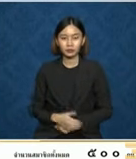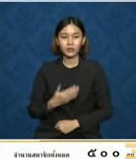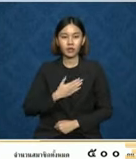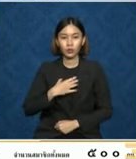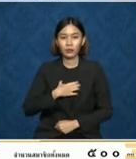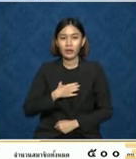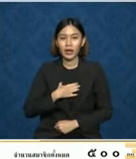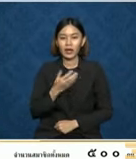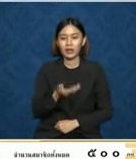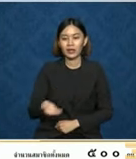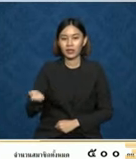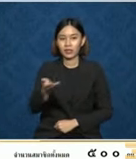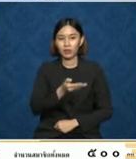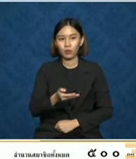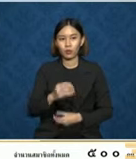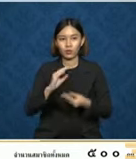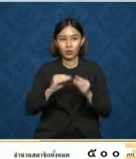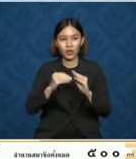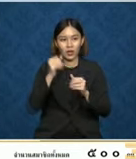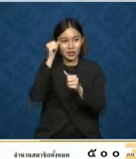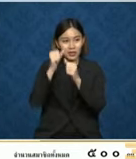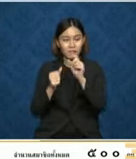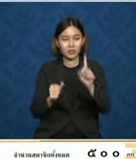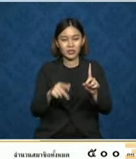ากให้ท่านและเพื่อนสมาชิกจำตัวเลขขยะมูลฝอย